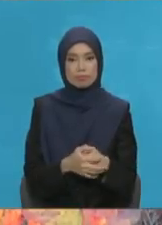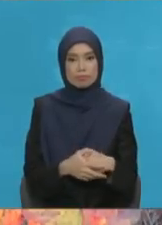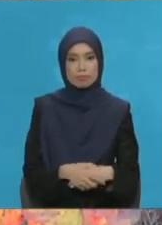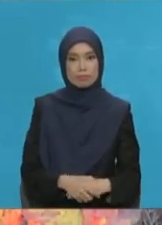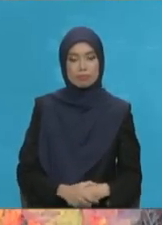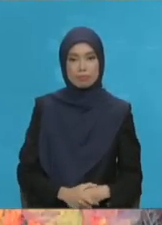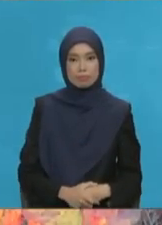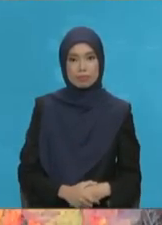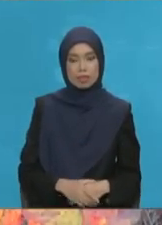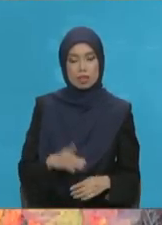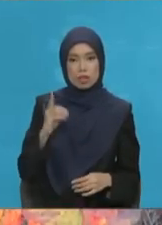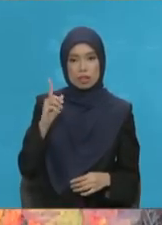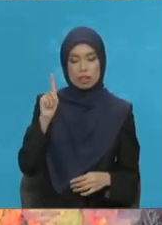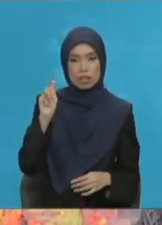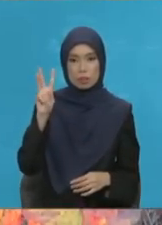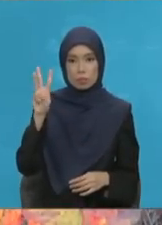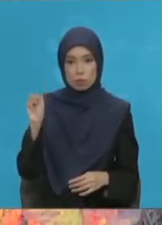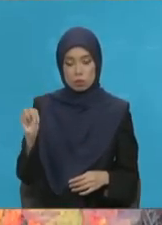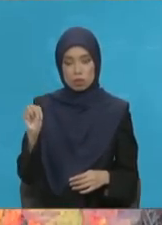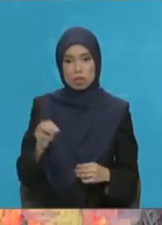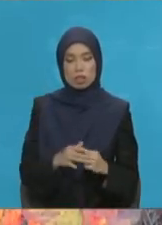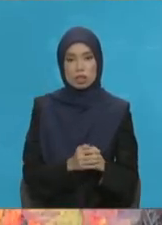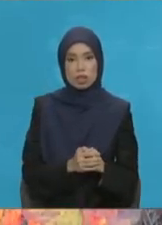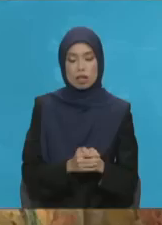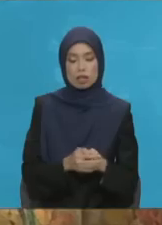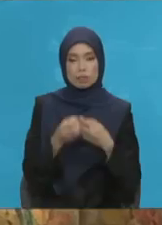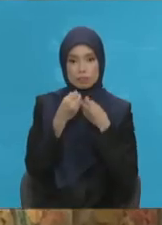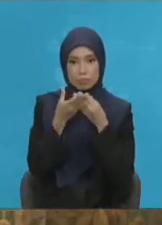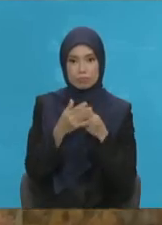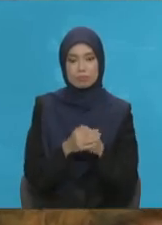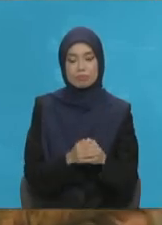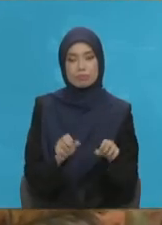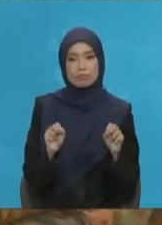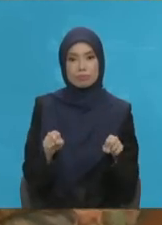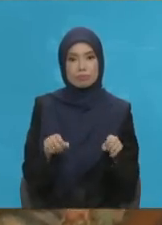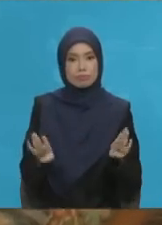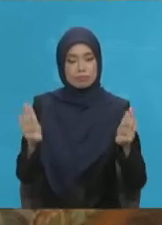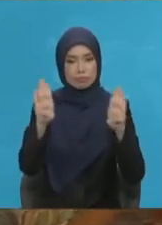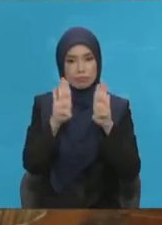Juli yang keramat Mulia kemudian menyabdakan supaya majelis ditutup